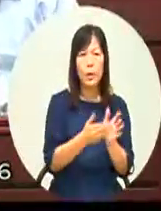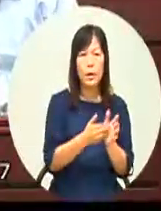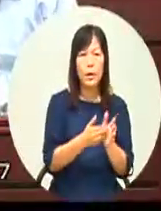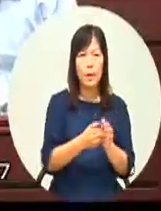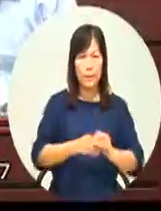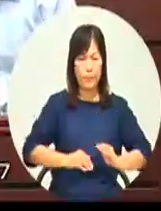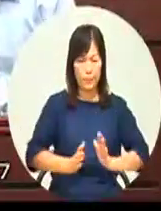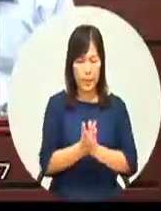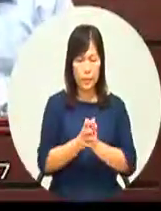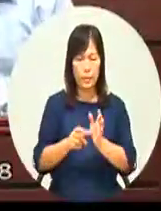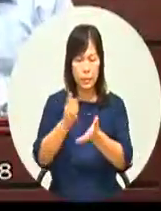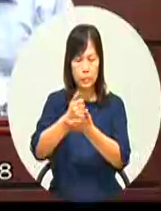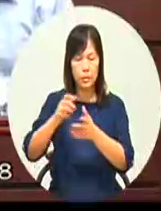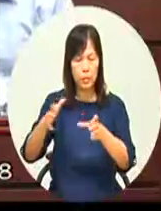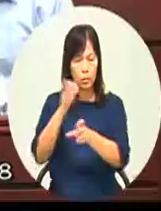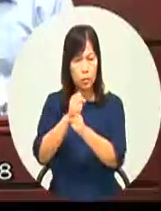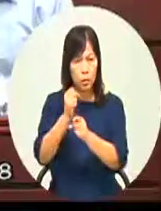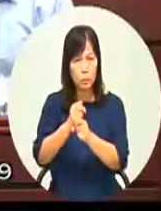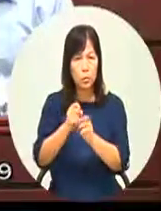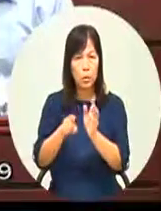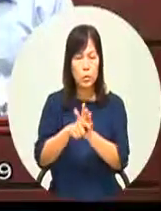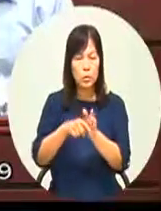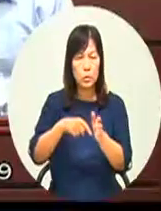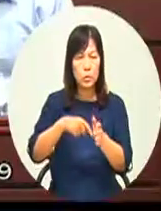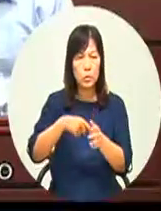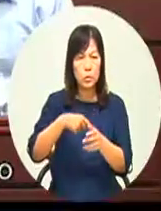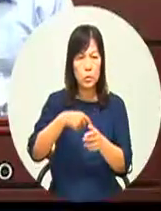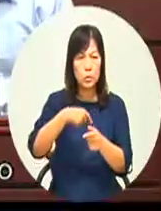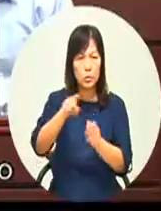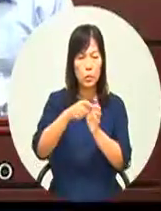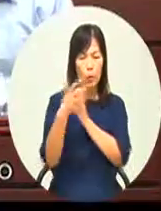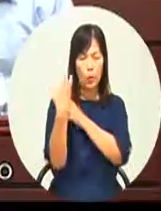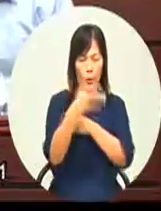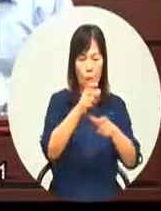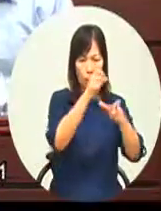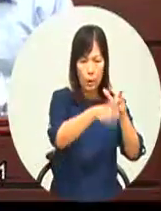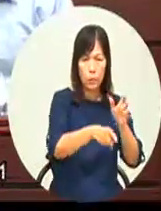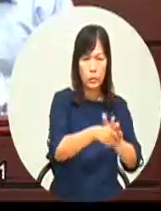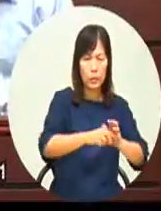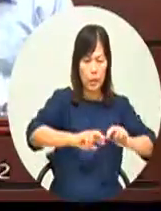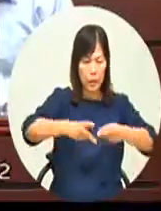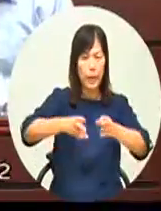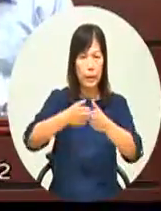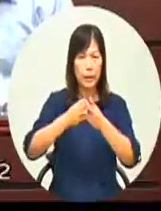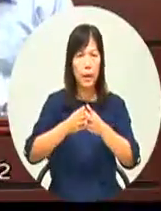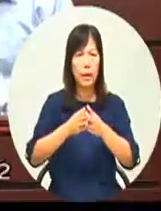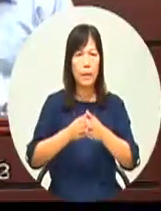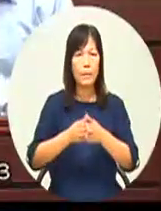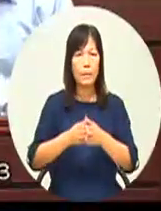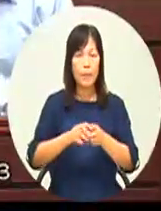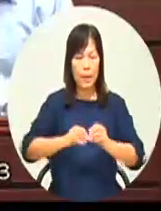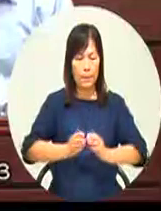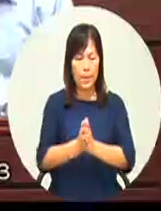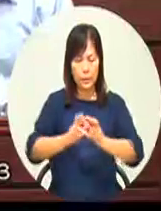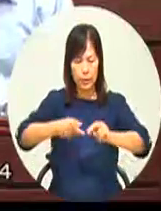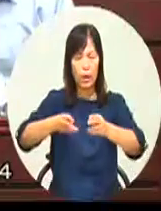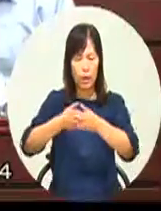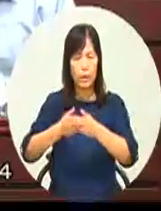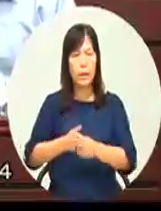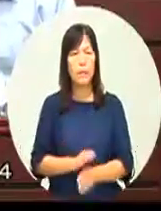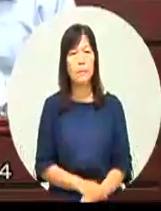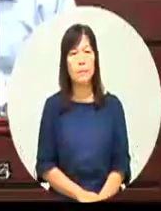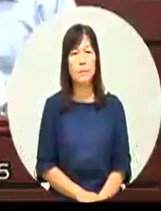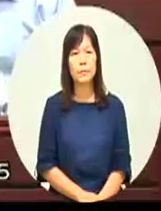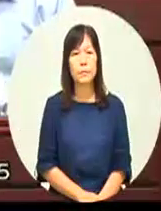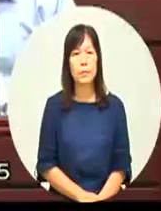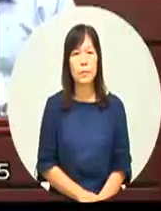会请我们的同仁去责成这个委外厂商必须要修护的，应该马上立即修护。那我们会